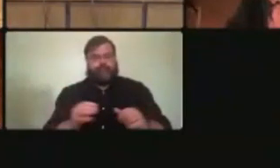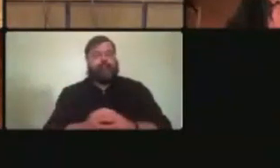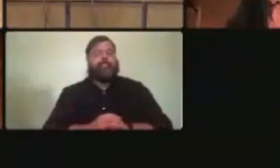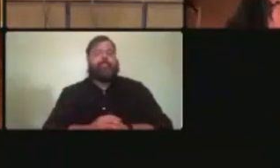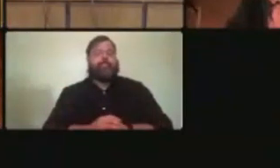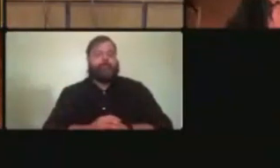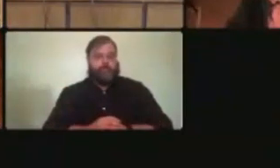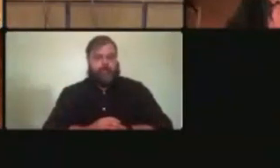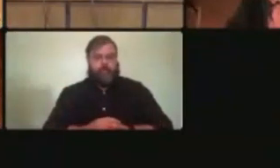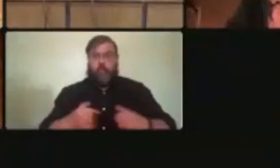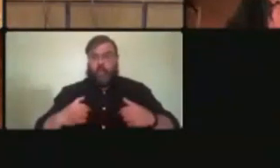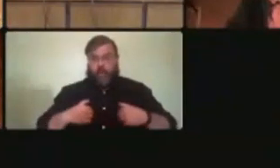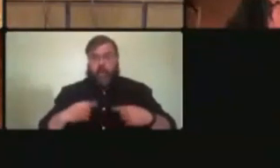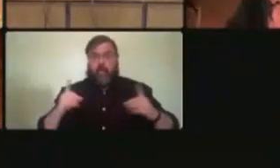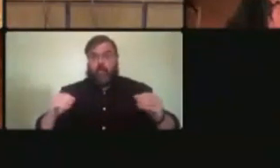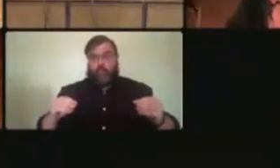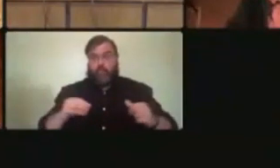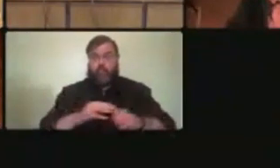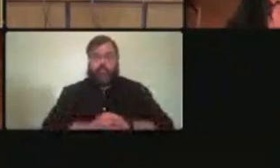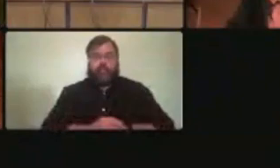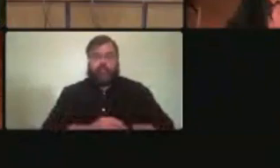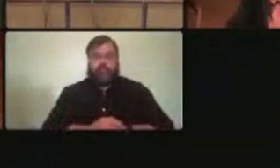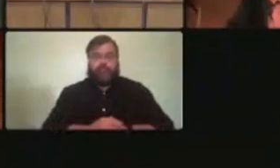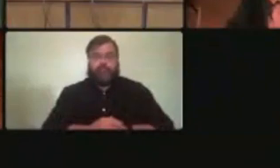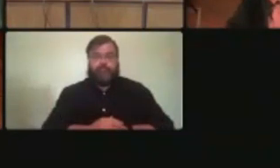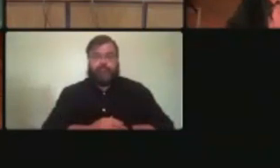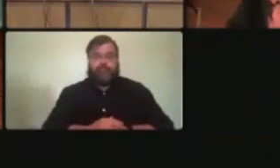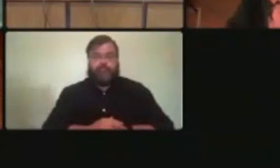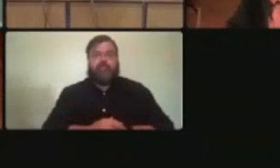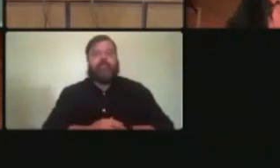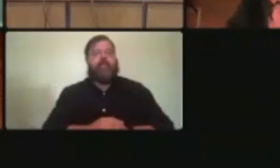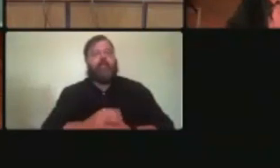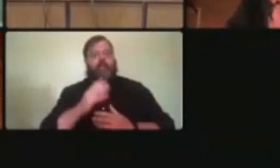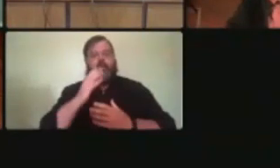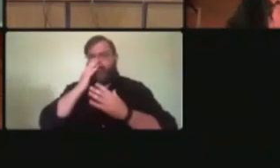Hamna. Mimi ninayo.